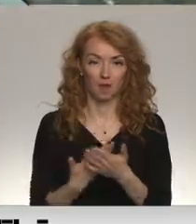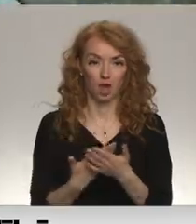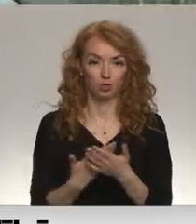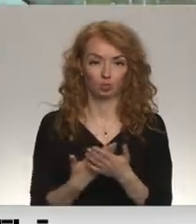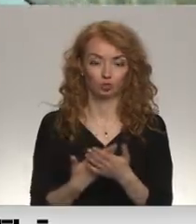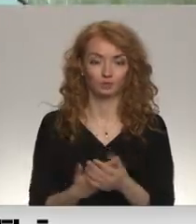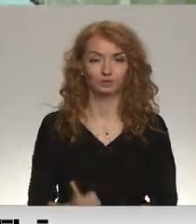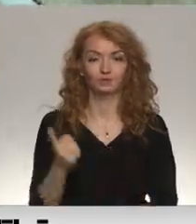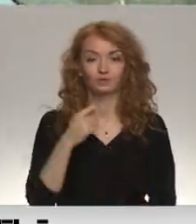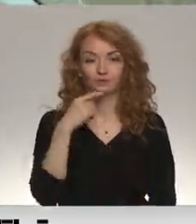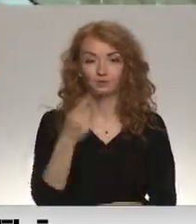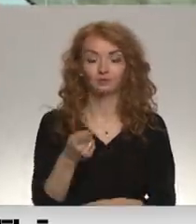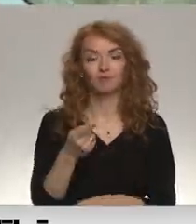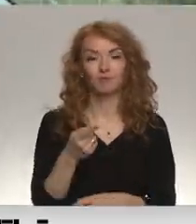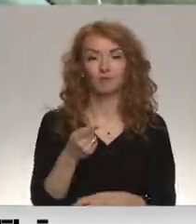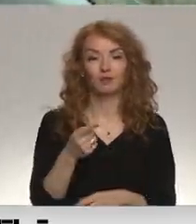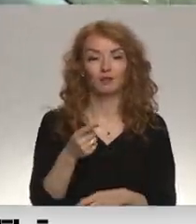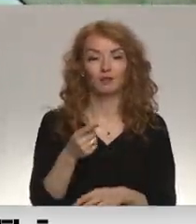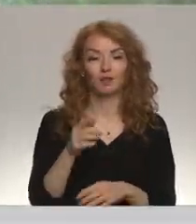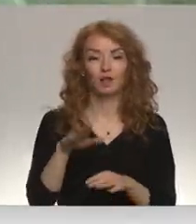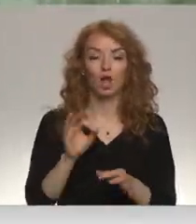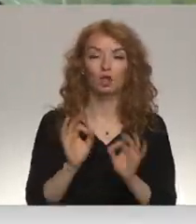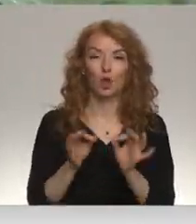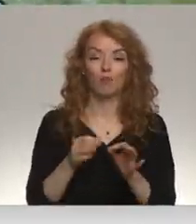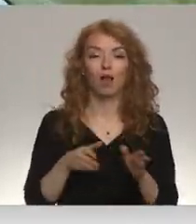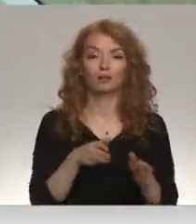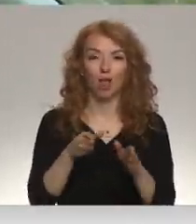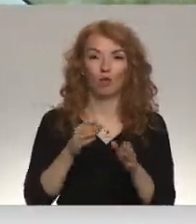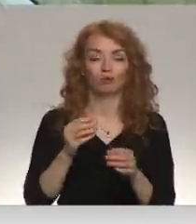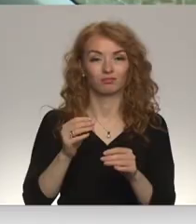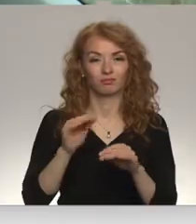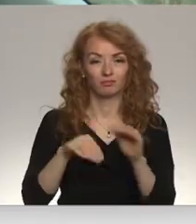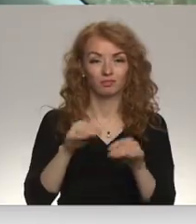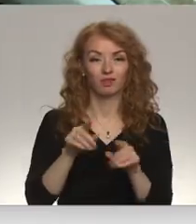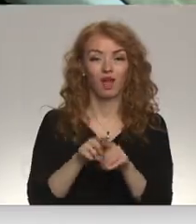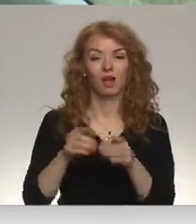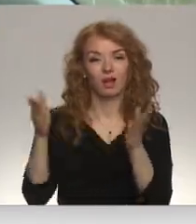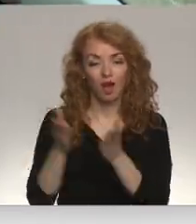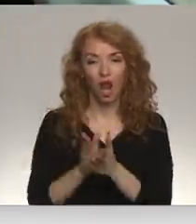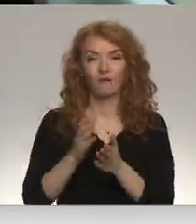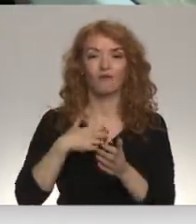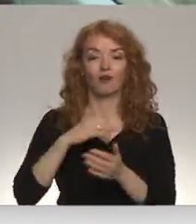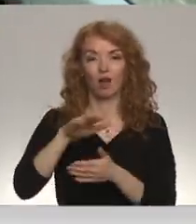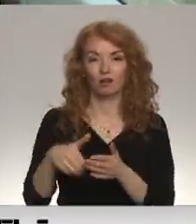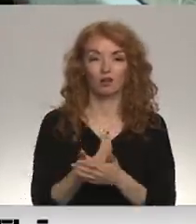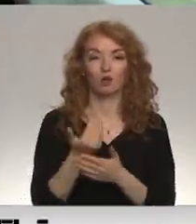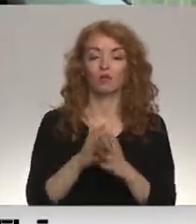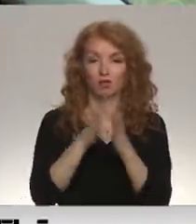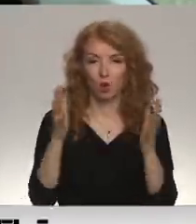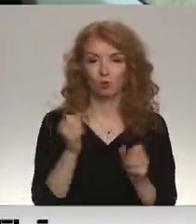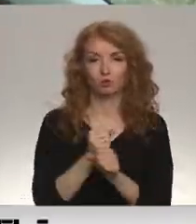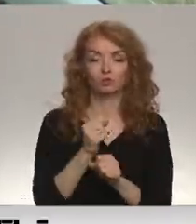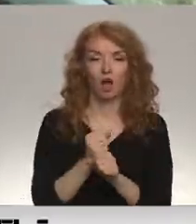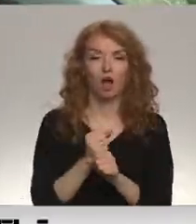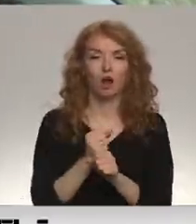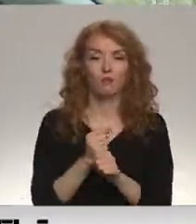Visi apaugumi jojam zemī, lai normāli uztaisētu ceļi. Grovis jūti jau noeļa. Ir gan daudz darba. Par